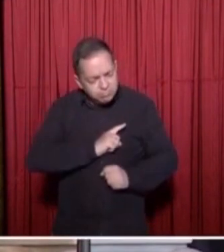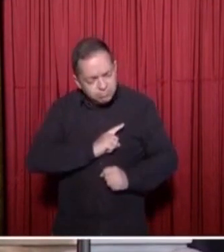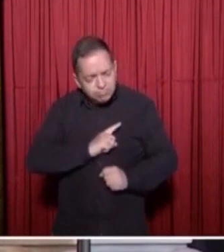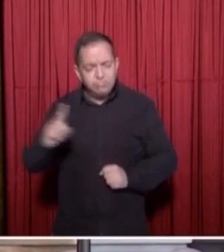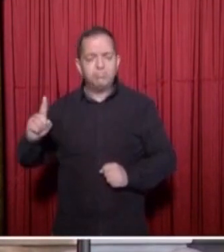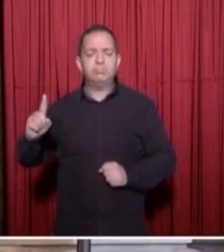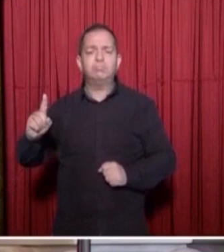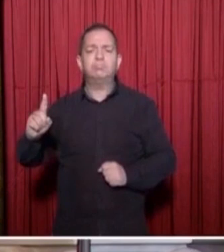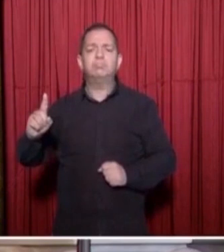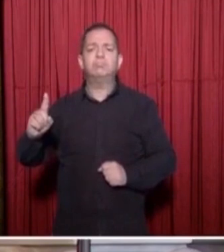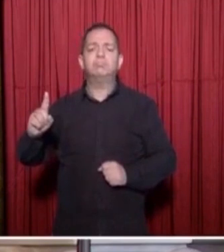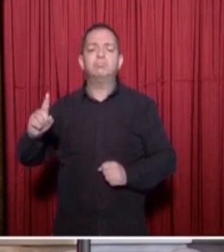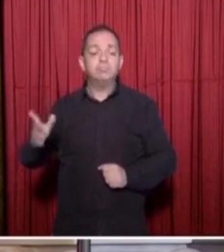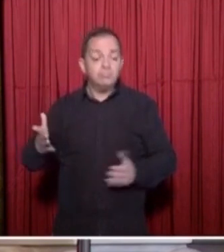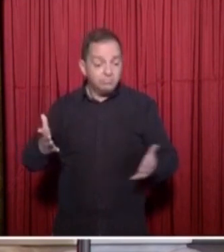εξοκλειστείς. Αλλά